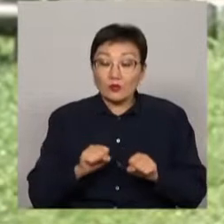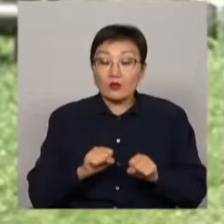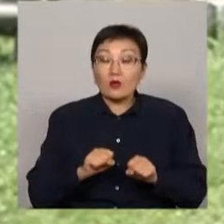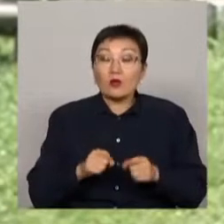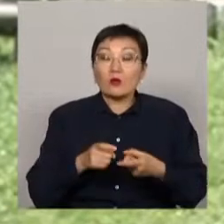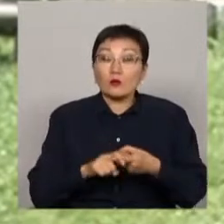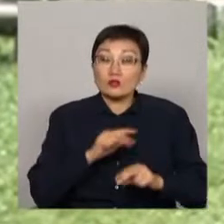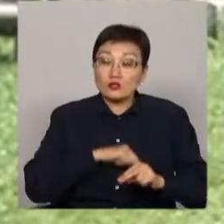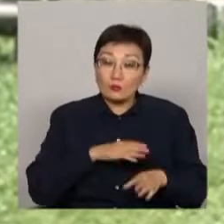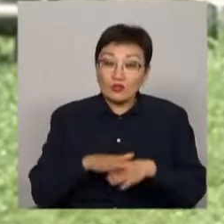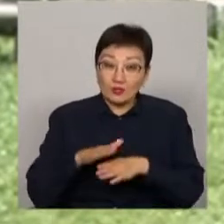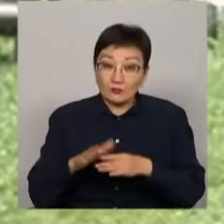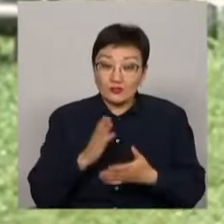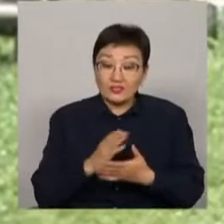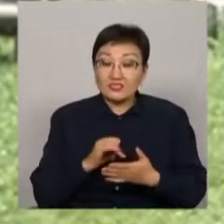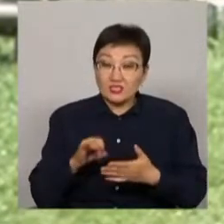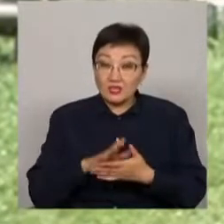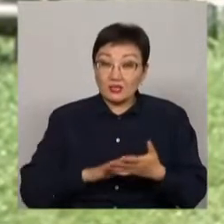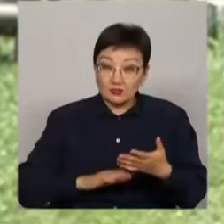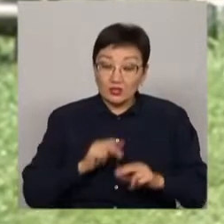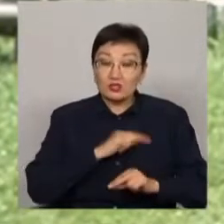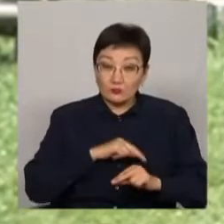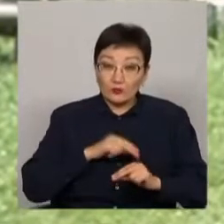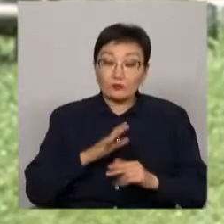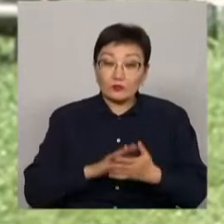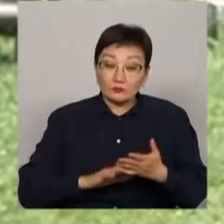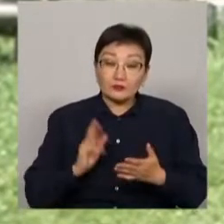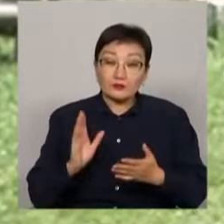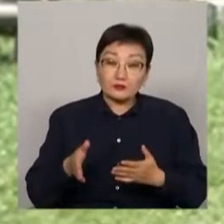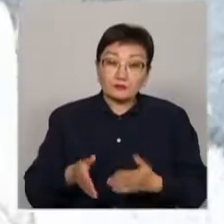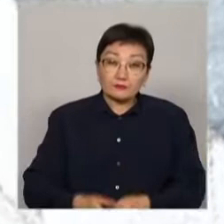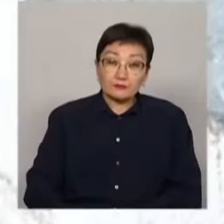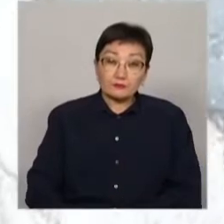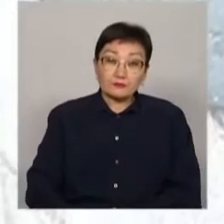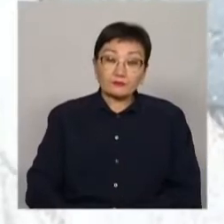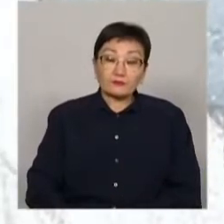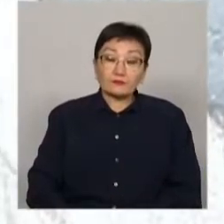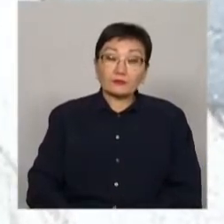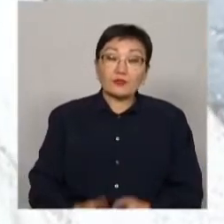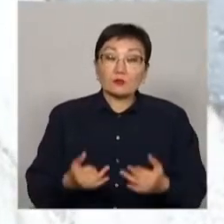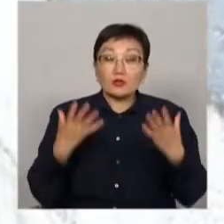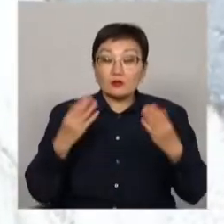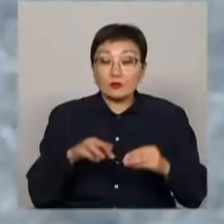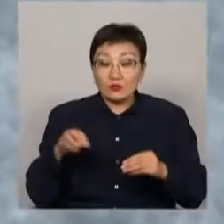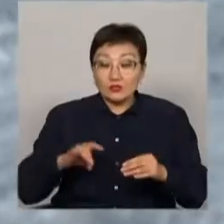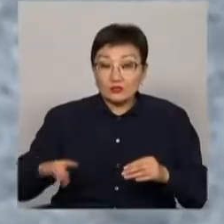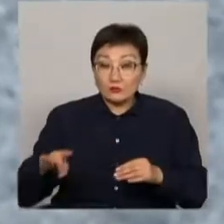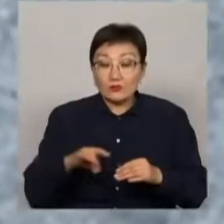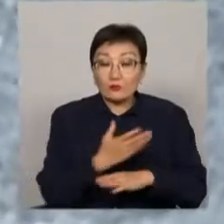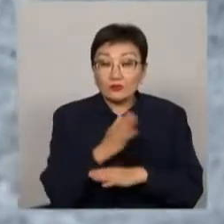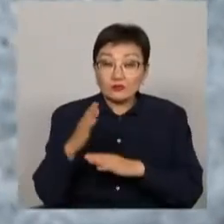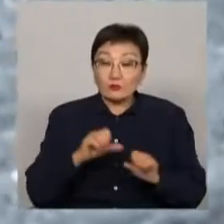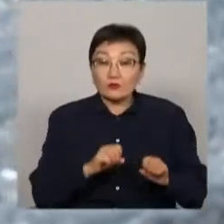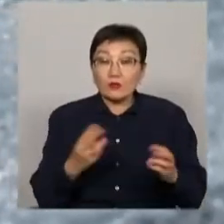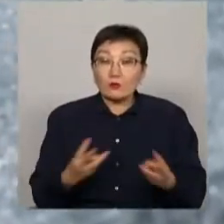атқарып келді және әрі қарайда жұмыстар атқарылады. Бүгінде Медеу ауданында орман өртінің алдын